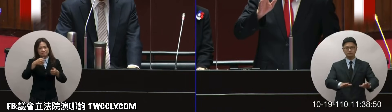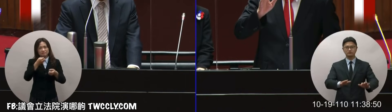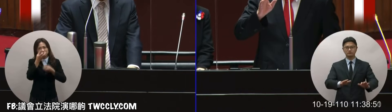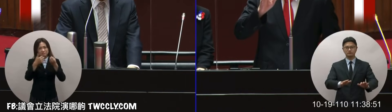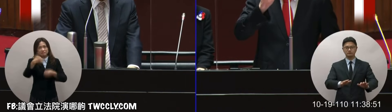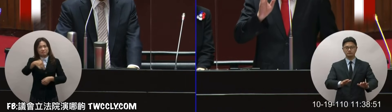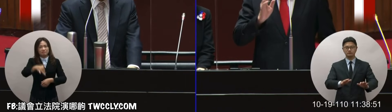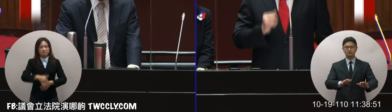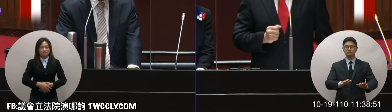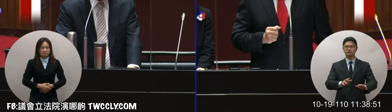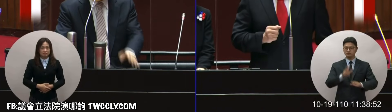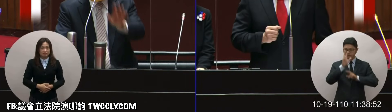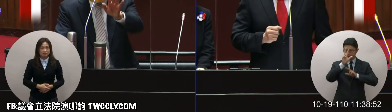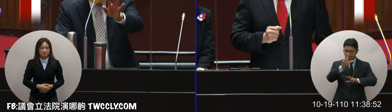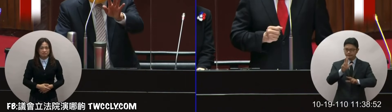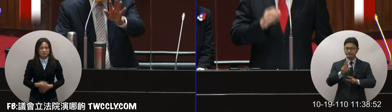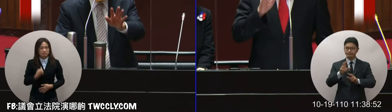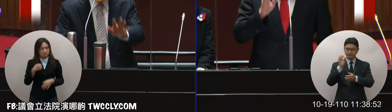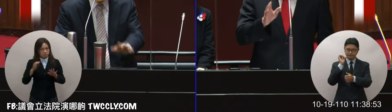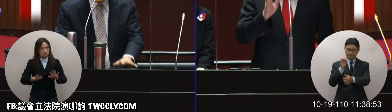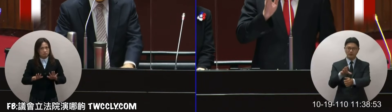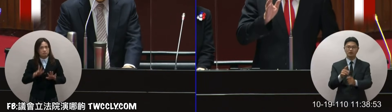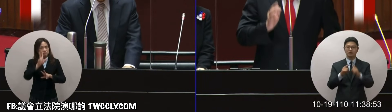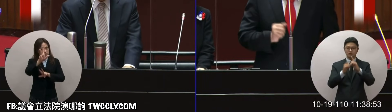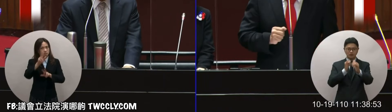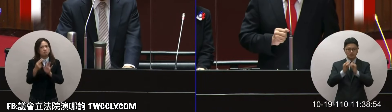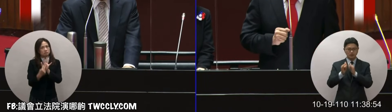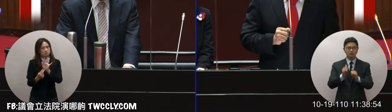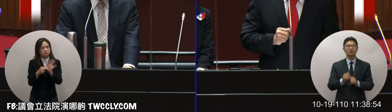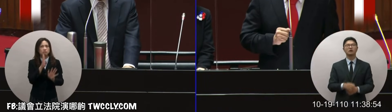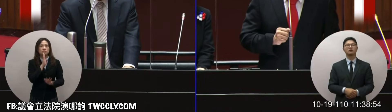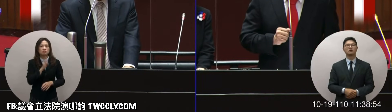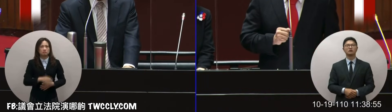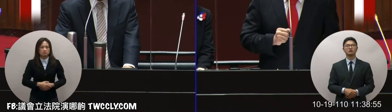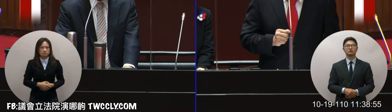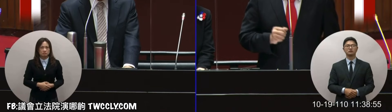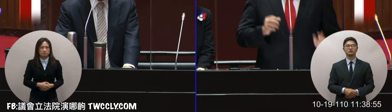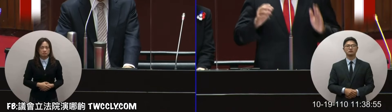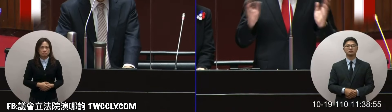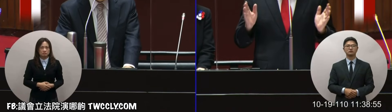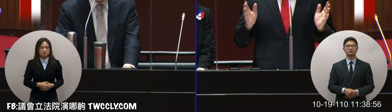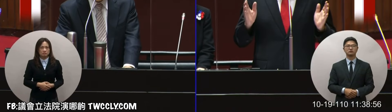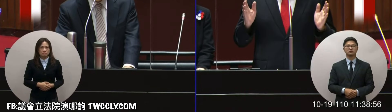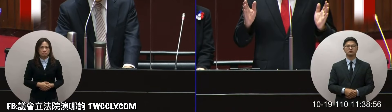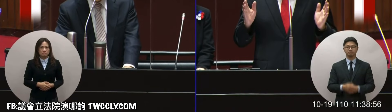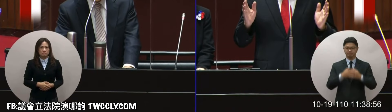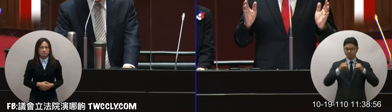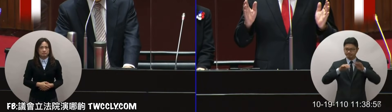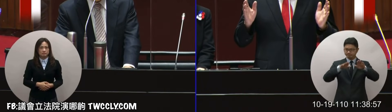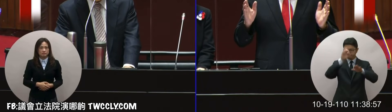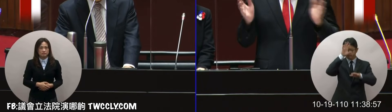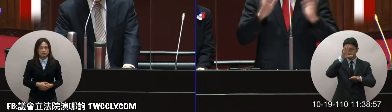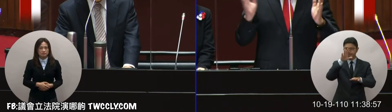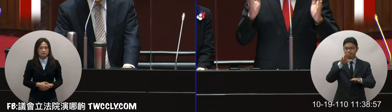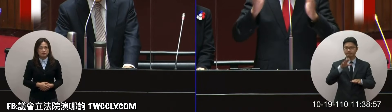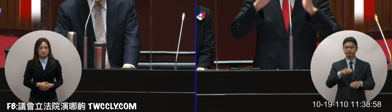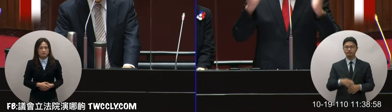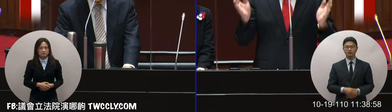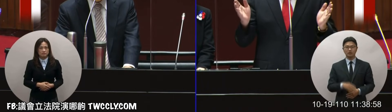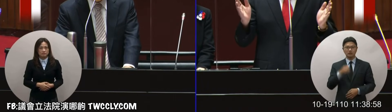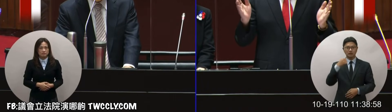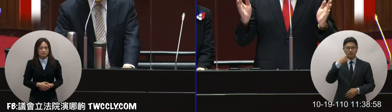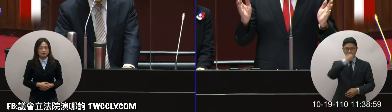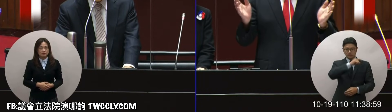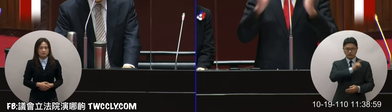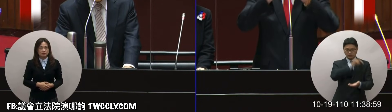诚实的告诉国人。 我现在讲的就是事实。 诚实的告诉国人，啊，民进党，台独都是